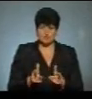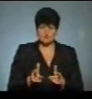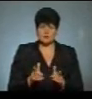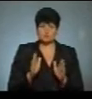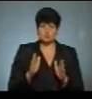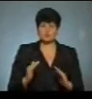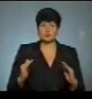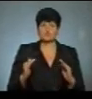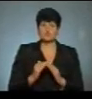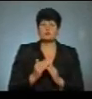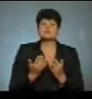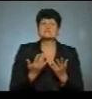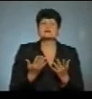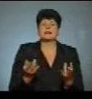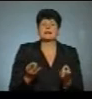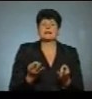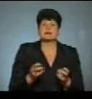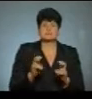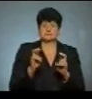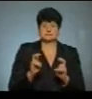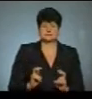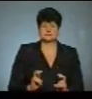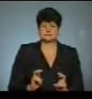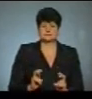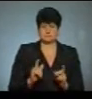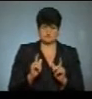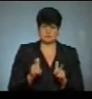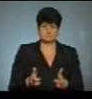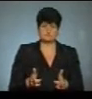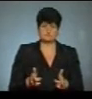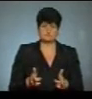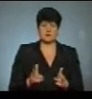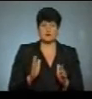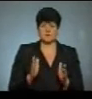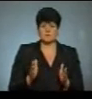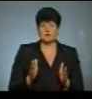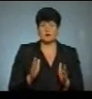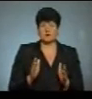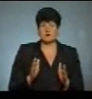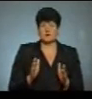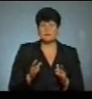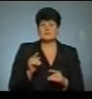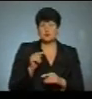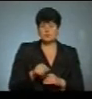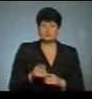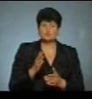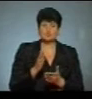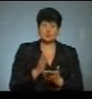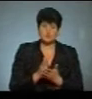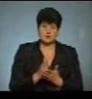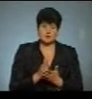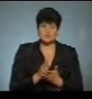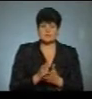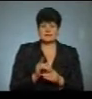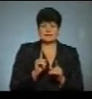бути вдома, скільки це потрібно буде і прийнято урядом. Причому є